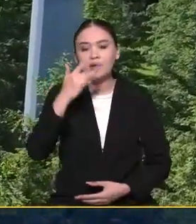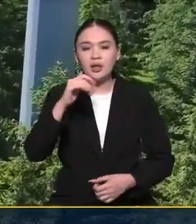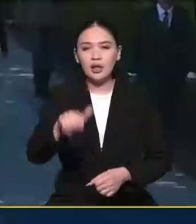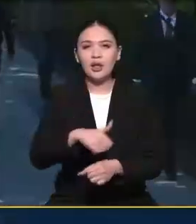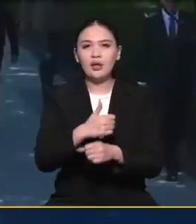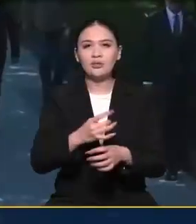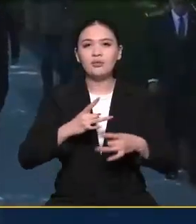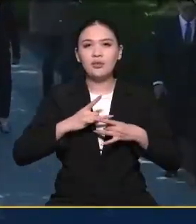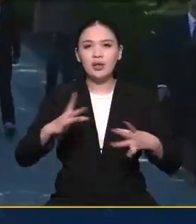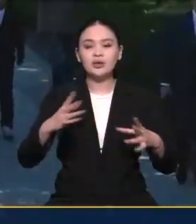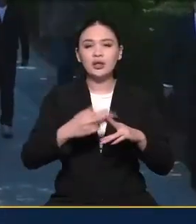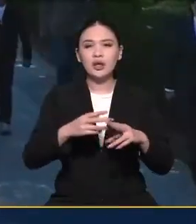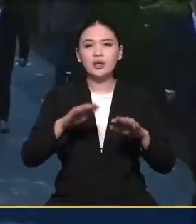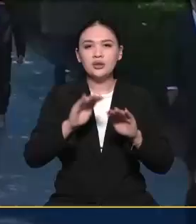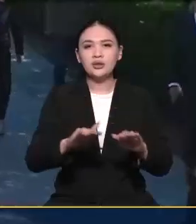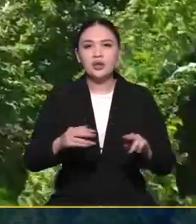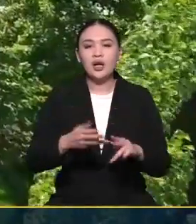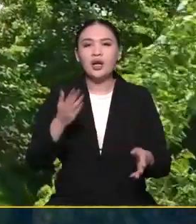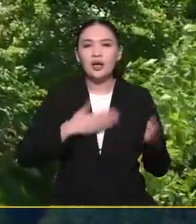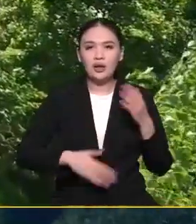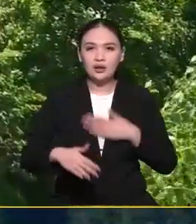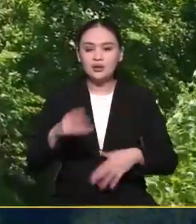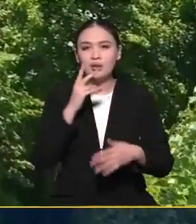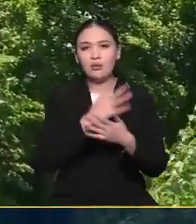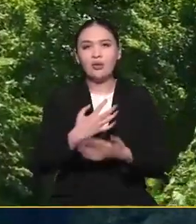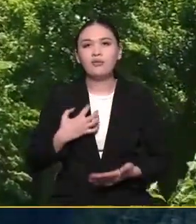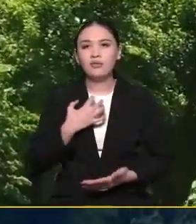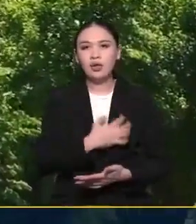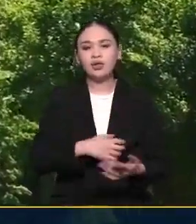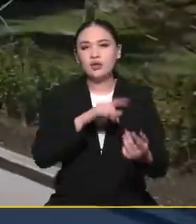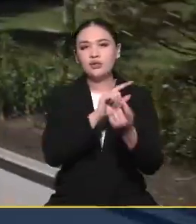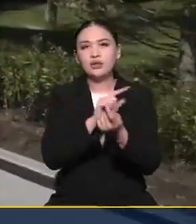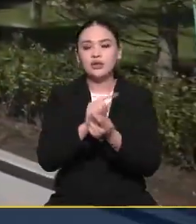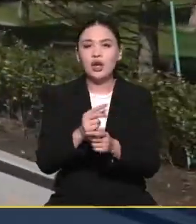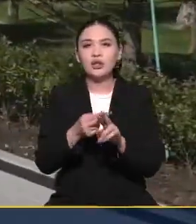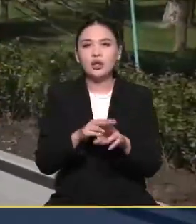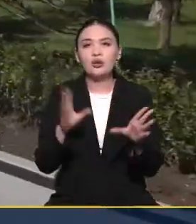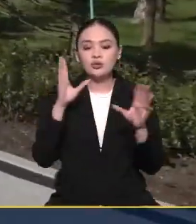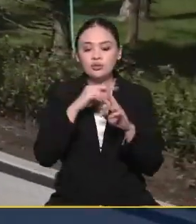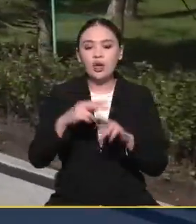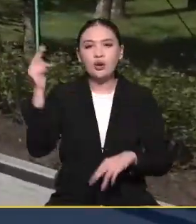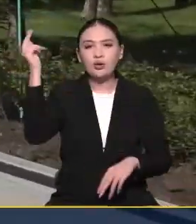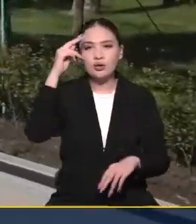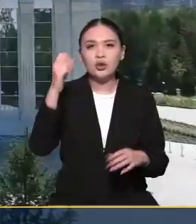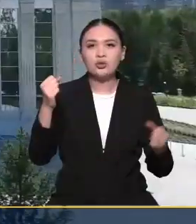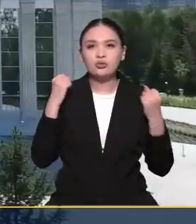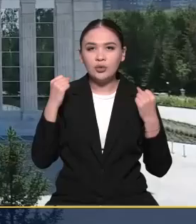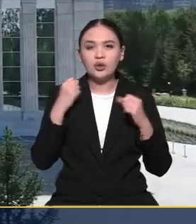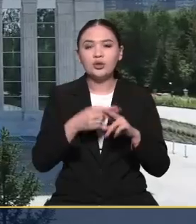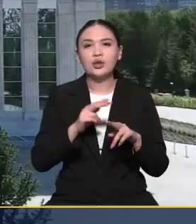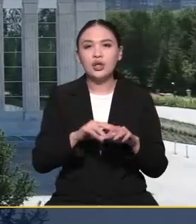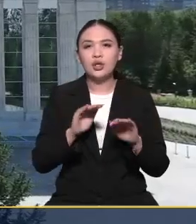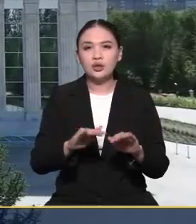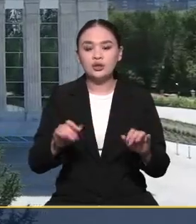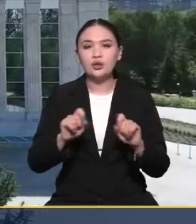праздника детей в Ахорде, царит атмосфера радости и предвкушения важной встречи. Отличившиеся успехами в учебе, спорте и искусстве школьники